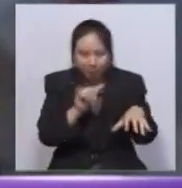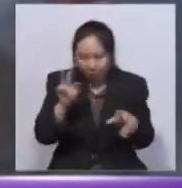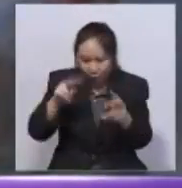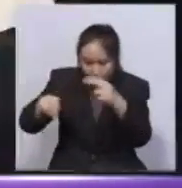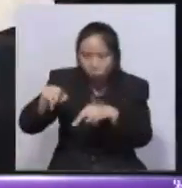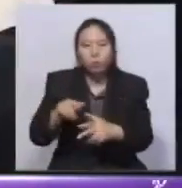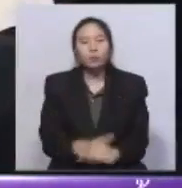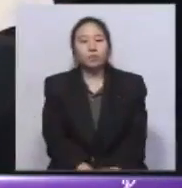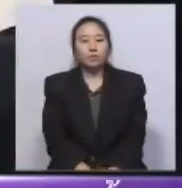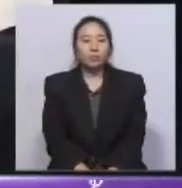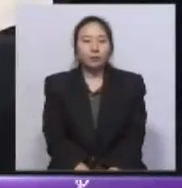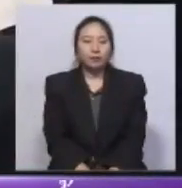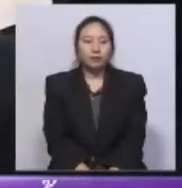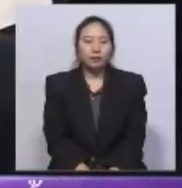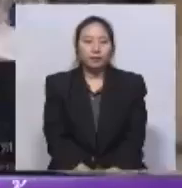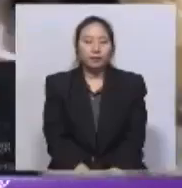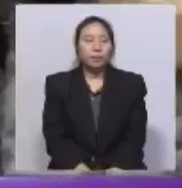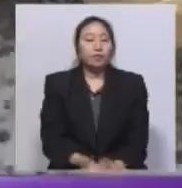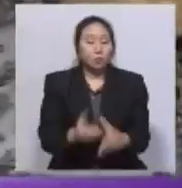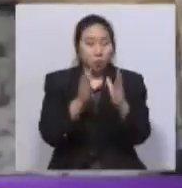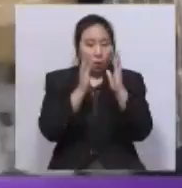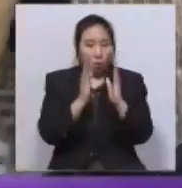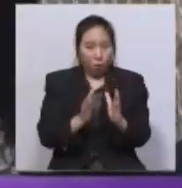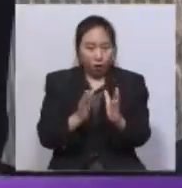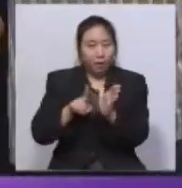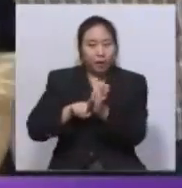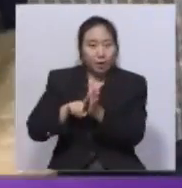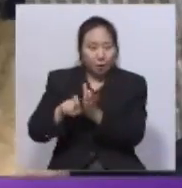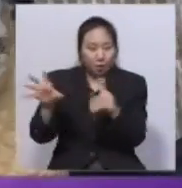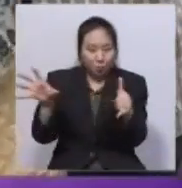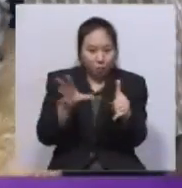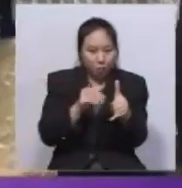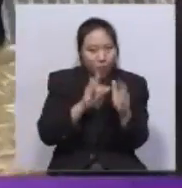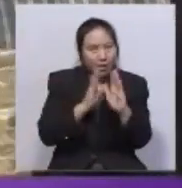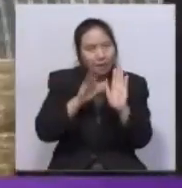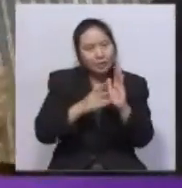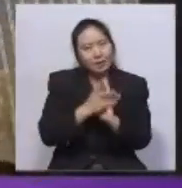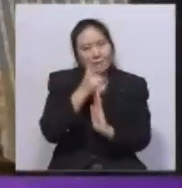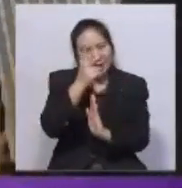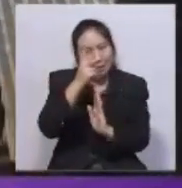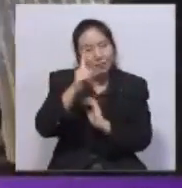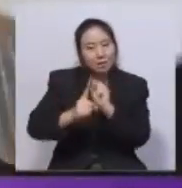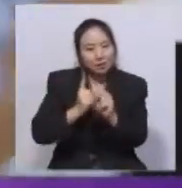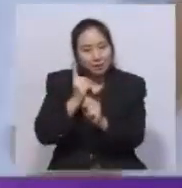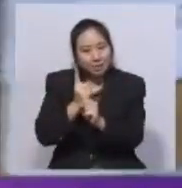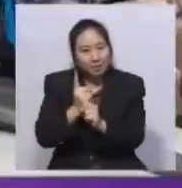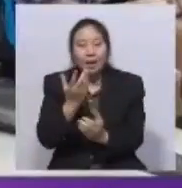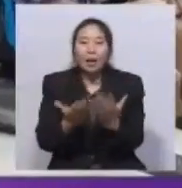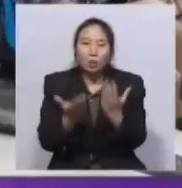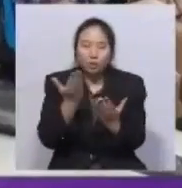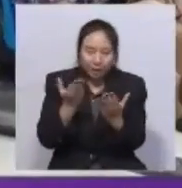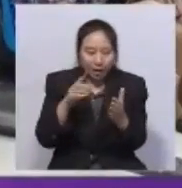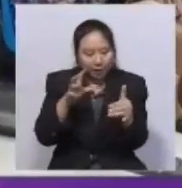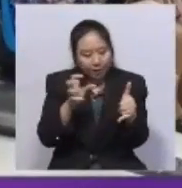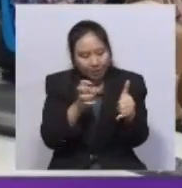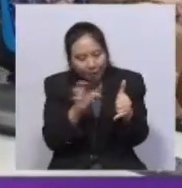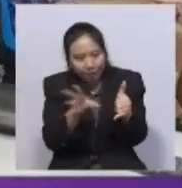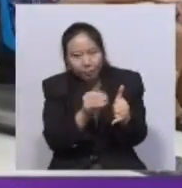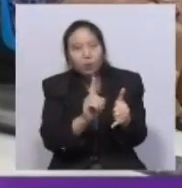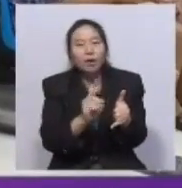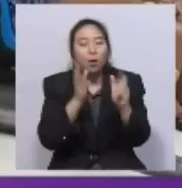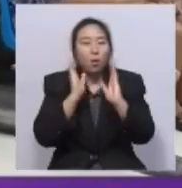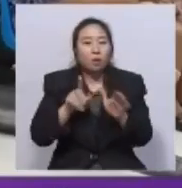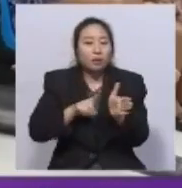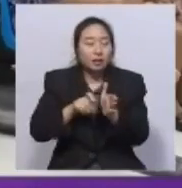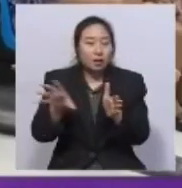การส่วนในคนระยะฟักตัวของโรคอยู่ในช่วง3สัปดาห์ถึง1ปีขึ้นอยู่กับบริเวณที่สัมผัสคนที่ติด